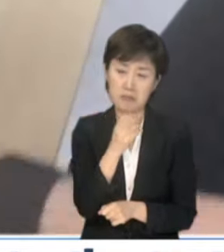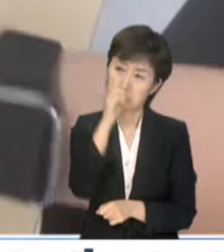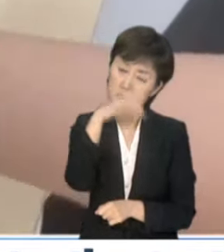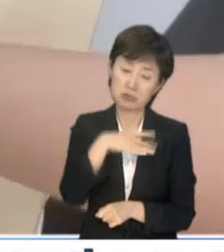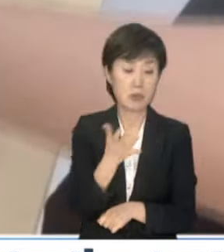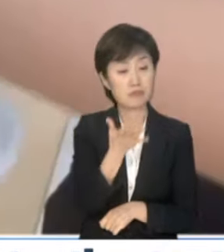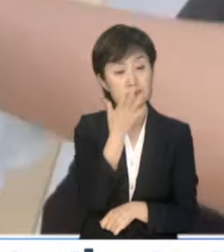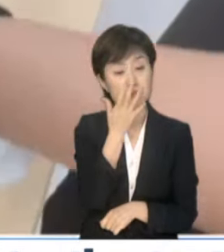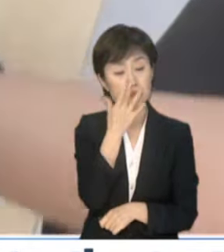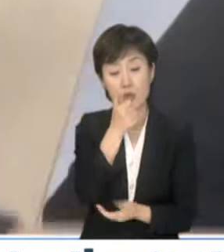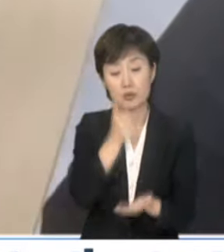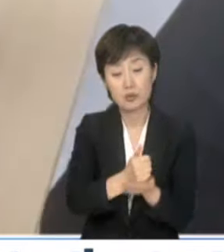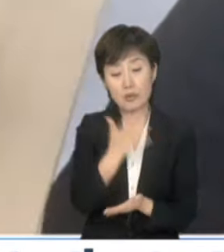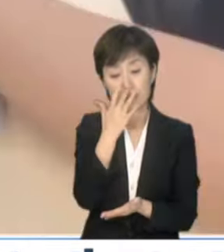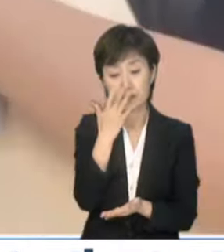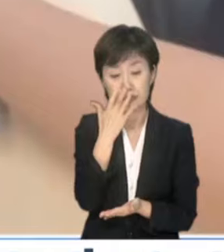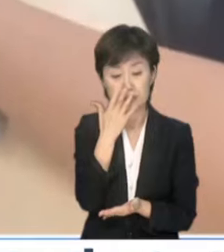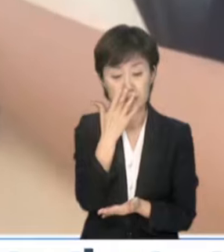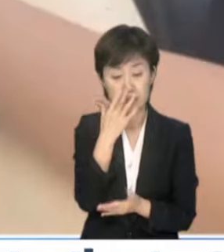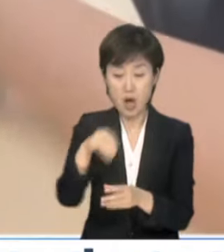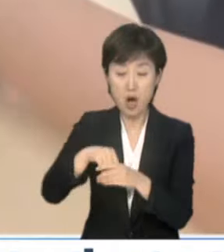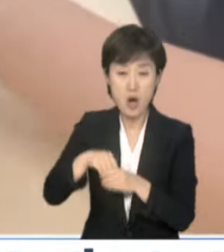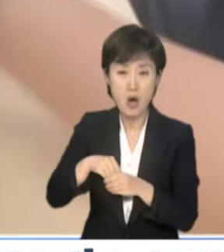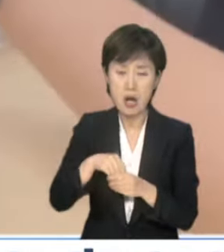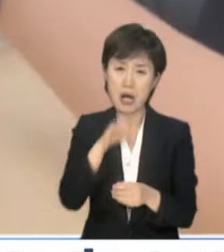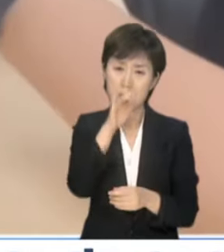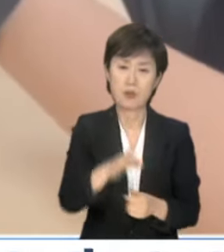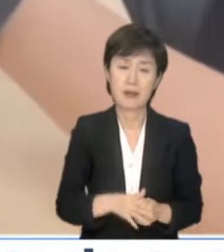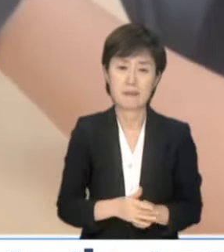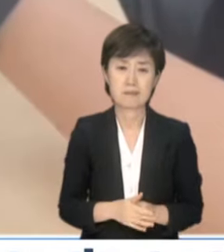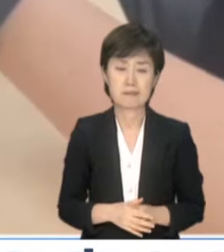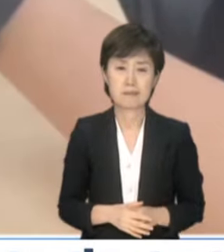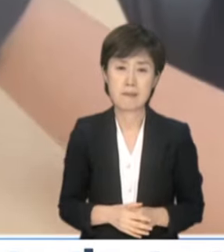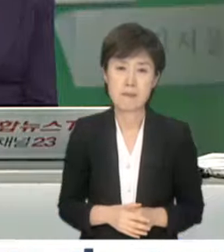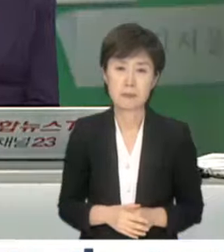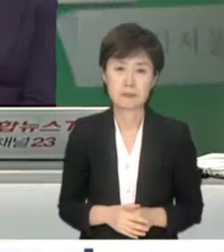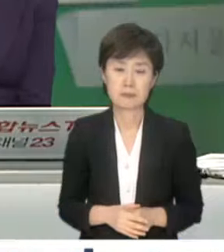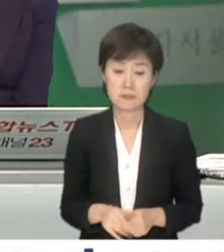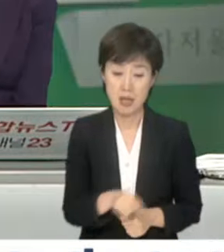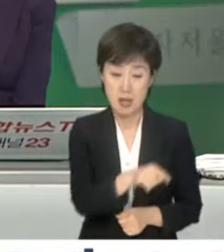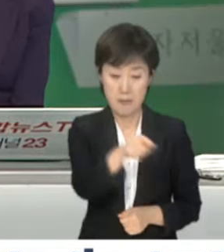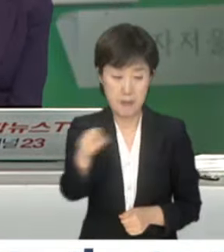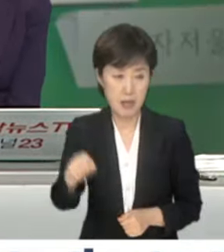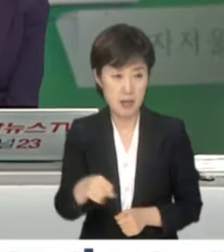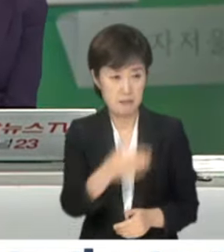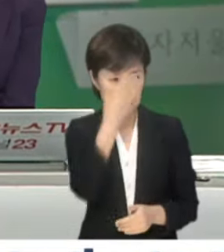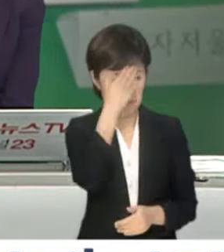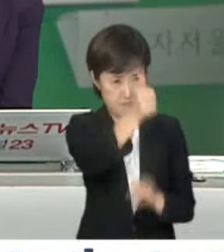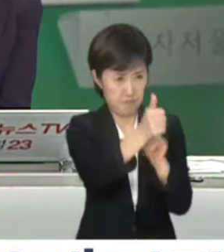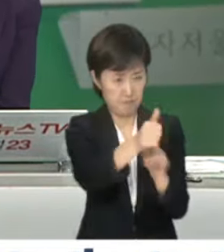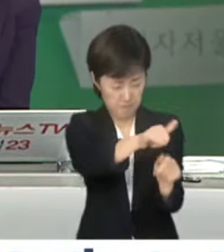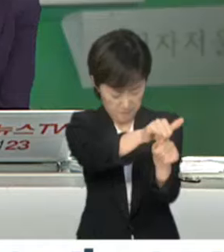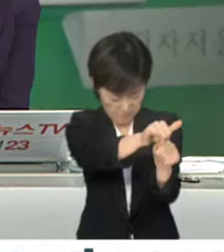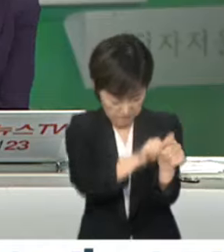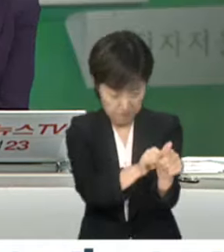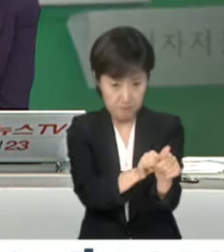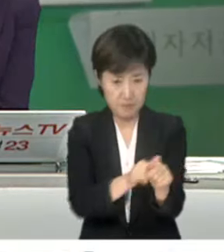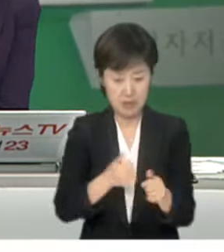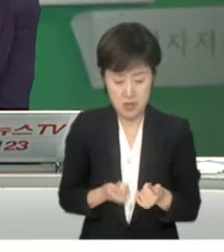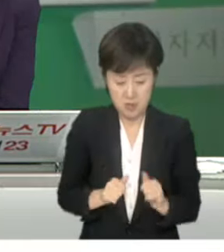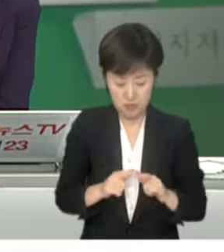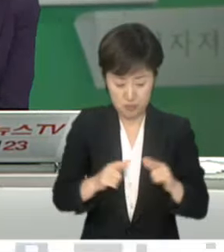책임이시, 죄의식 없이 한다는 게 또 문제인 것 같습니다. 말씀해 주신 것처럼 이들이 충성 맹세를 하면서 이제 주민등록